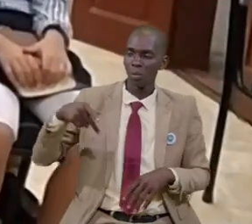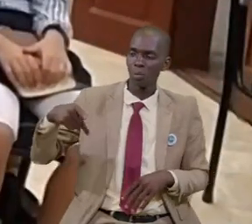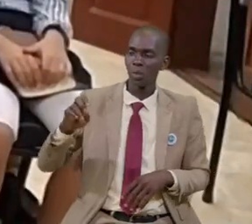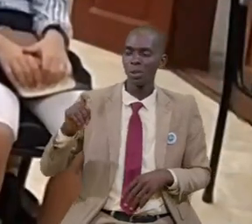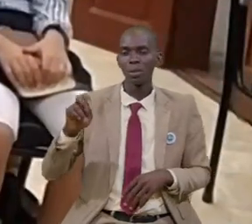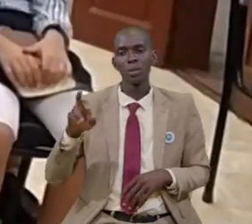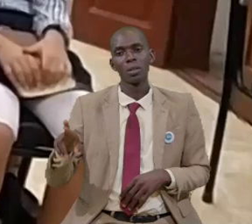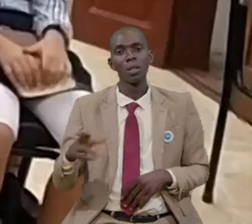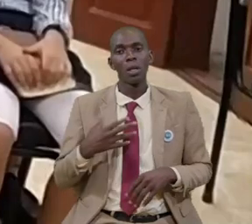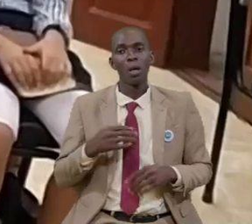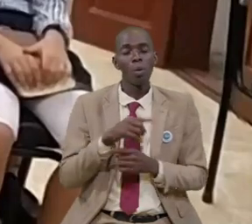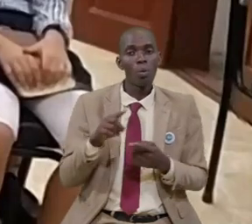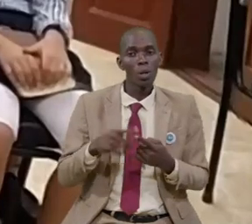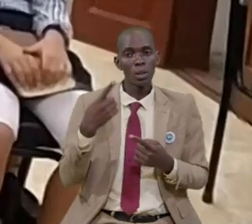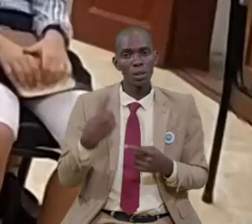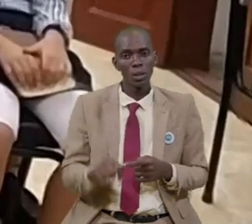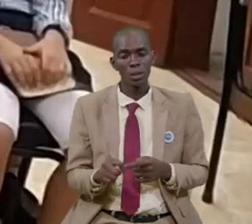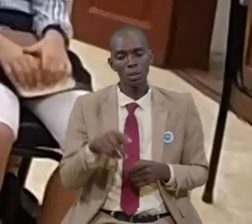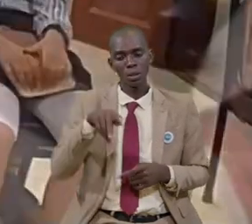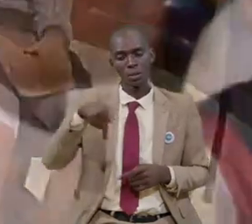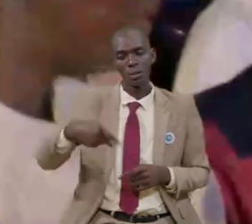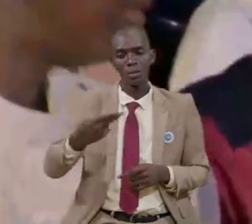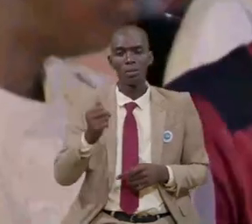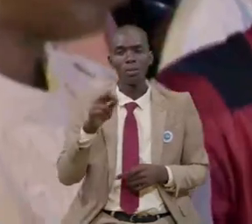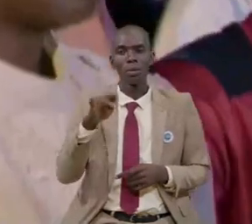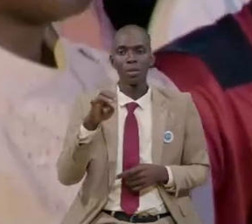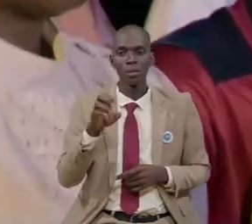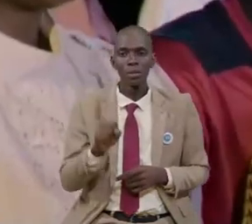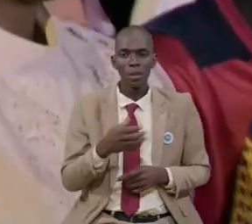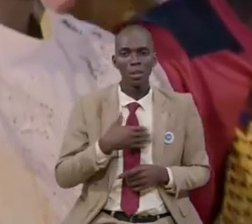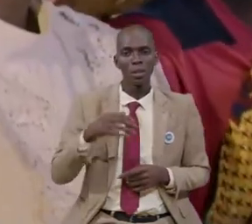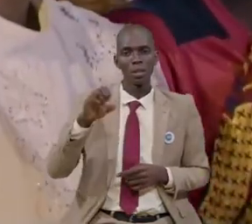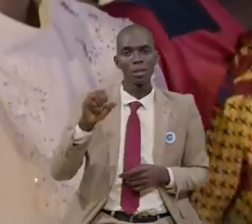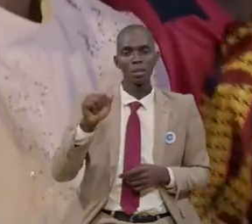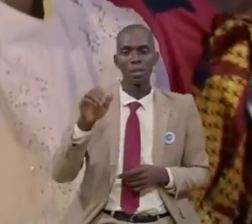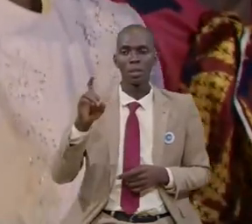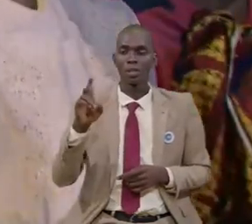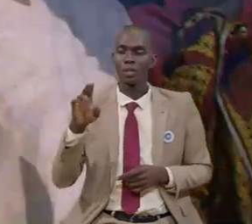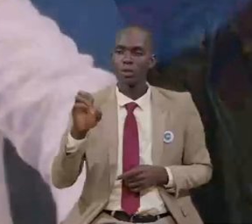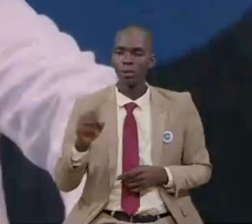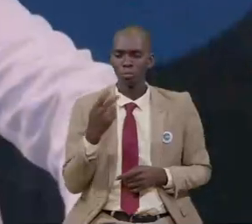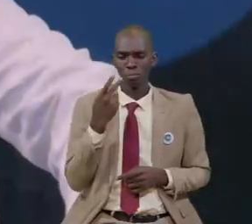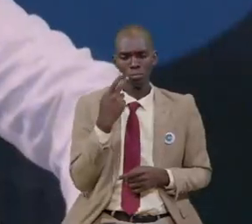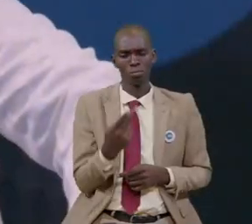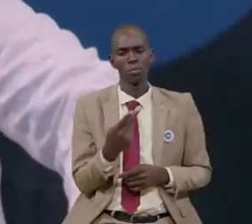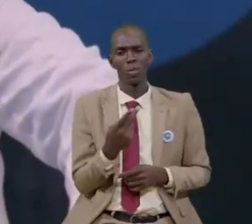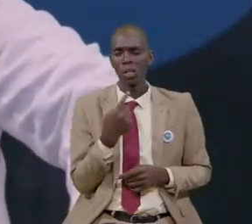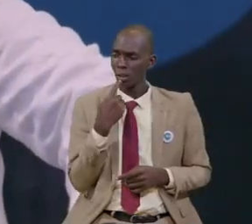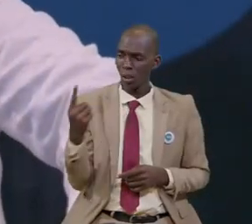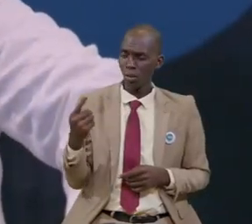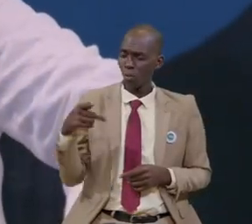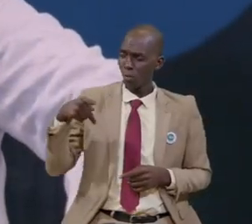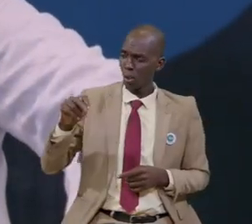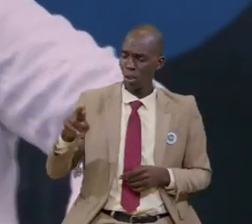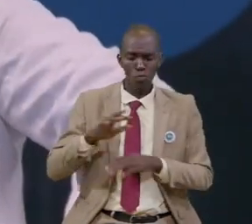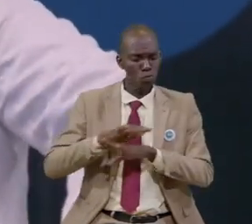ces pharisiens et ces sadducéens, lorsqu'ils ont dit, faut plus dire ça, faut plus